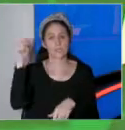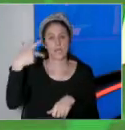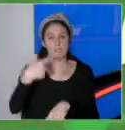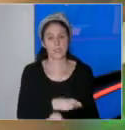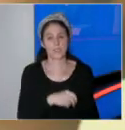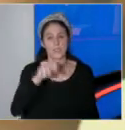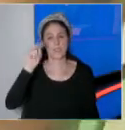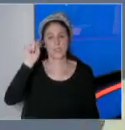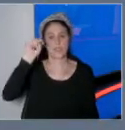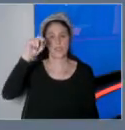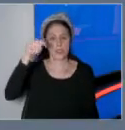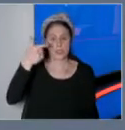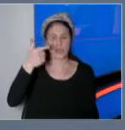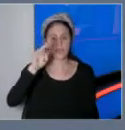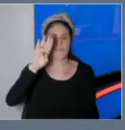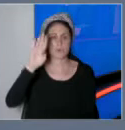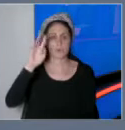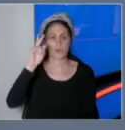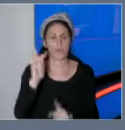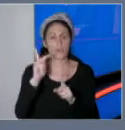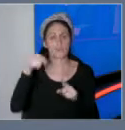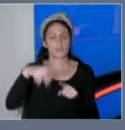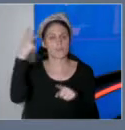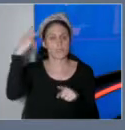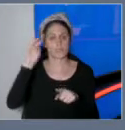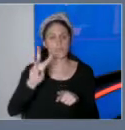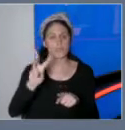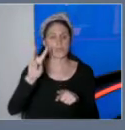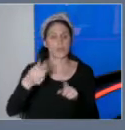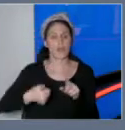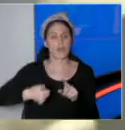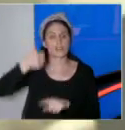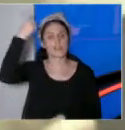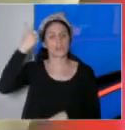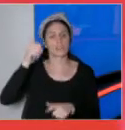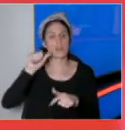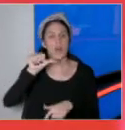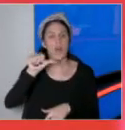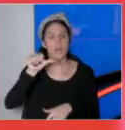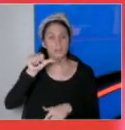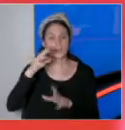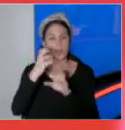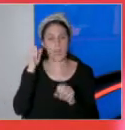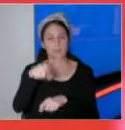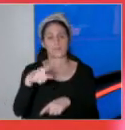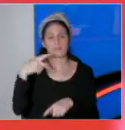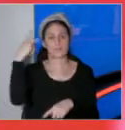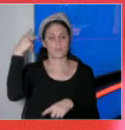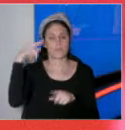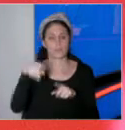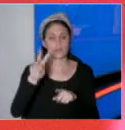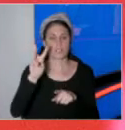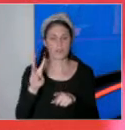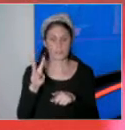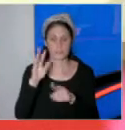נגד קורונה, ואיתנו בעניין הזה פרופ' שוקי שמר, יושב ראש אסותא, ולשעבר מנכ"ל משרד הבריאות. שלום לך, פרופ' שמר. שלום ידיר